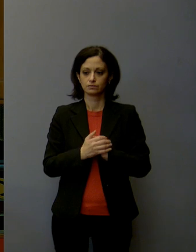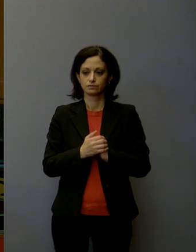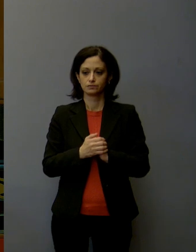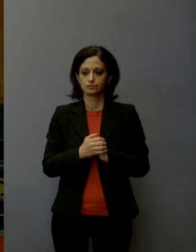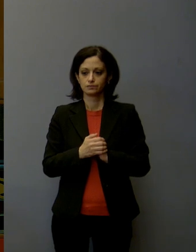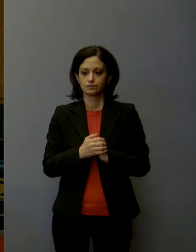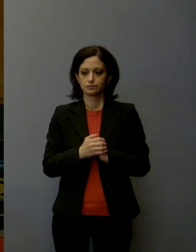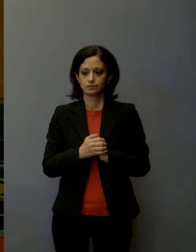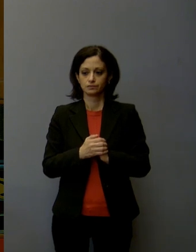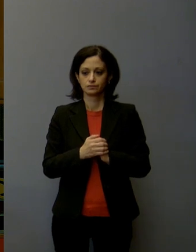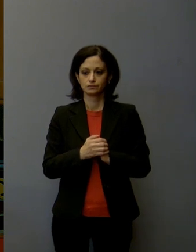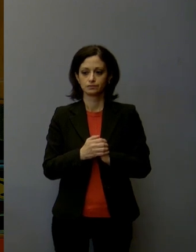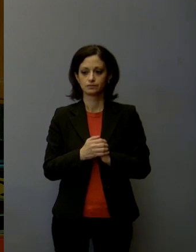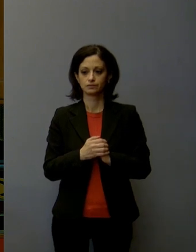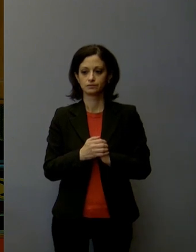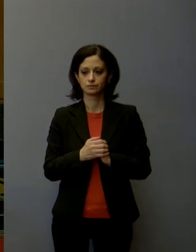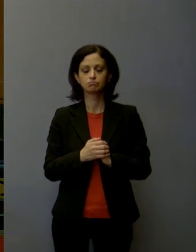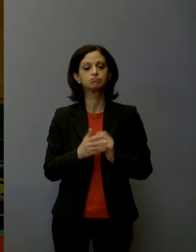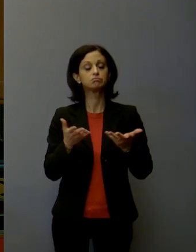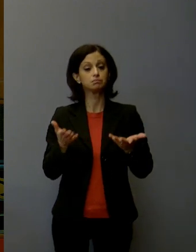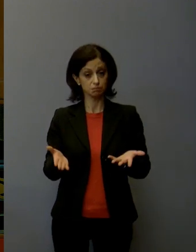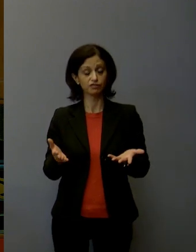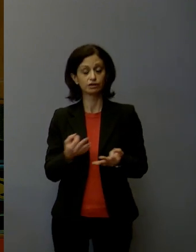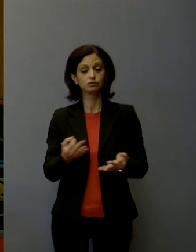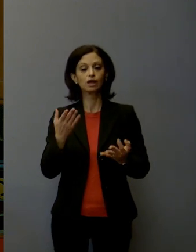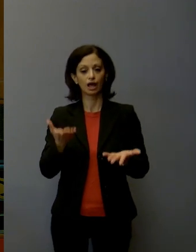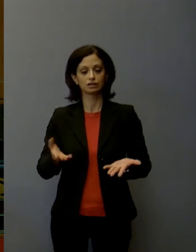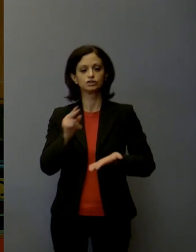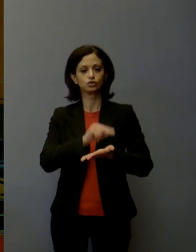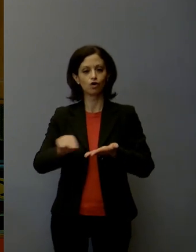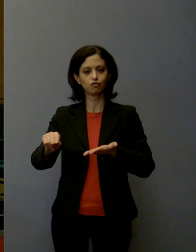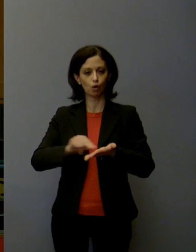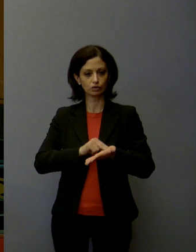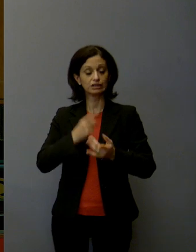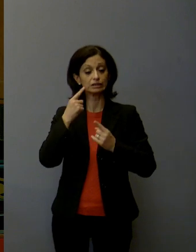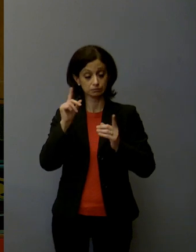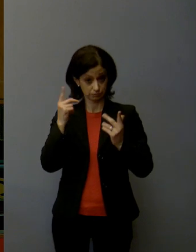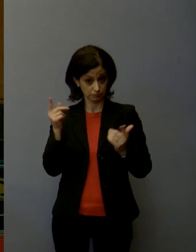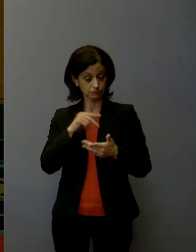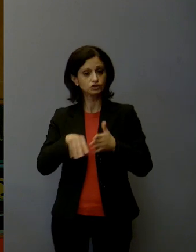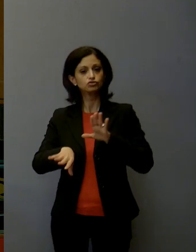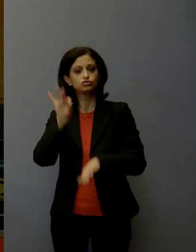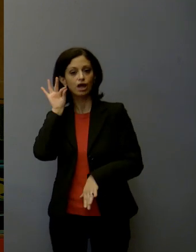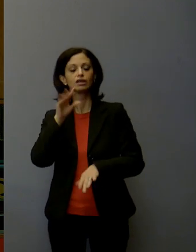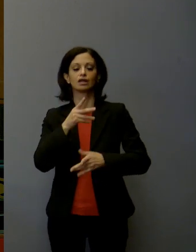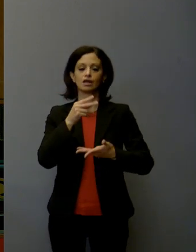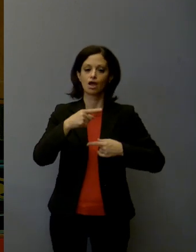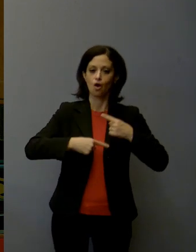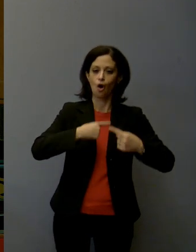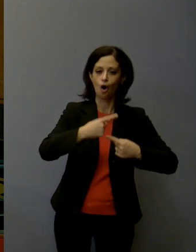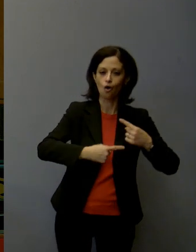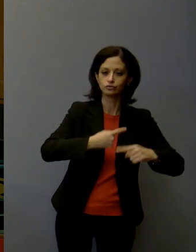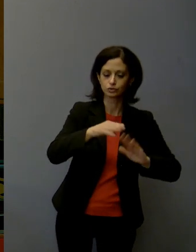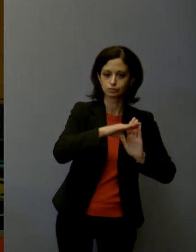Allora metto ai voti la continuazione della seduta del